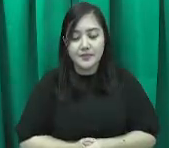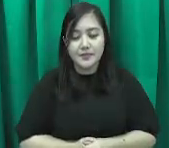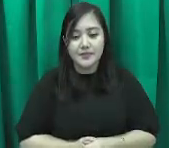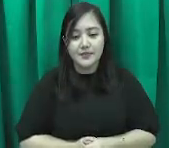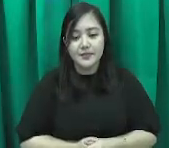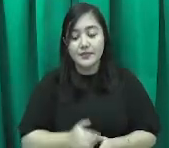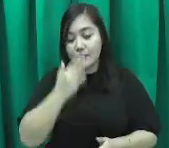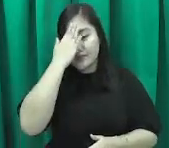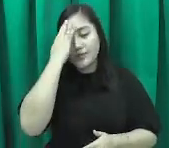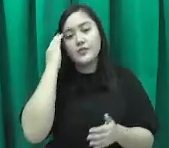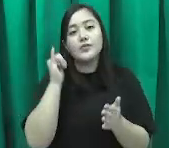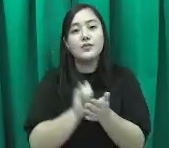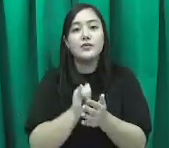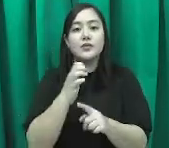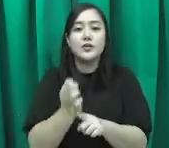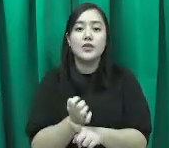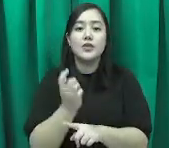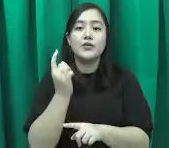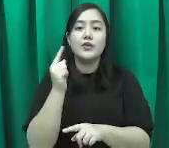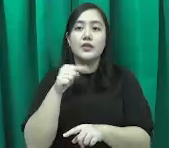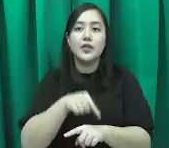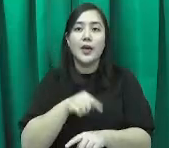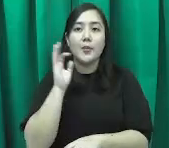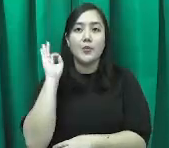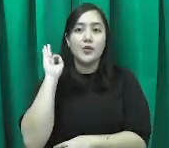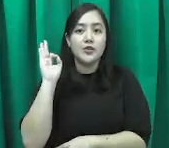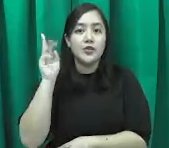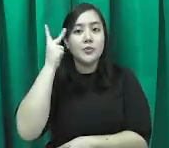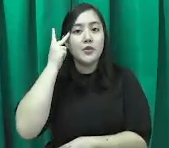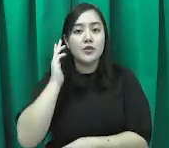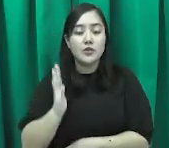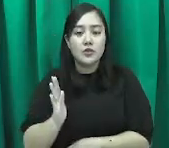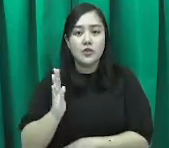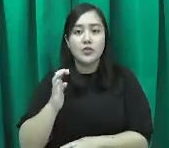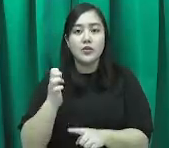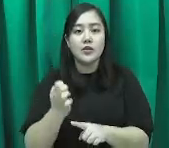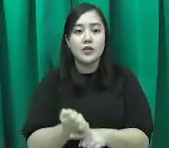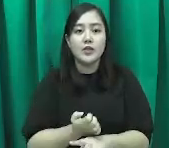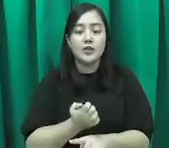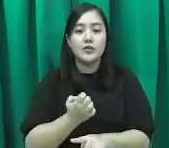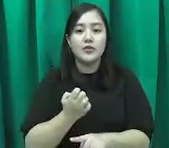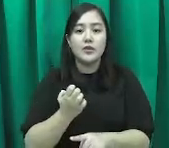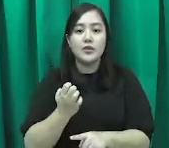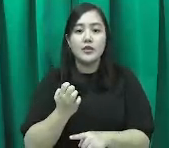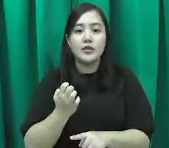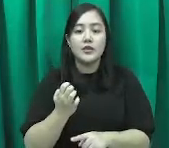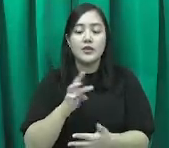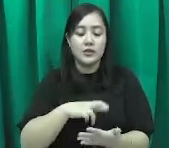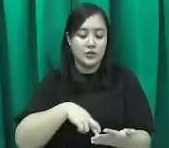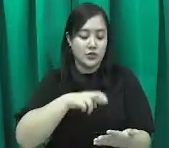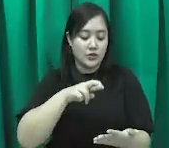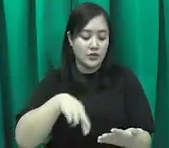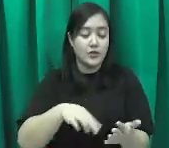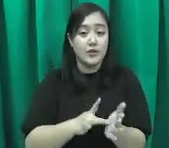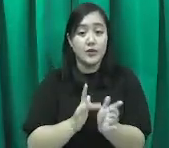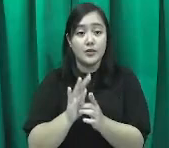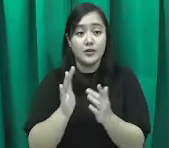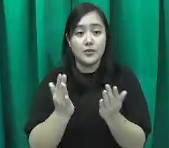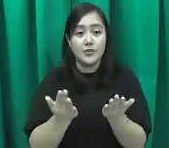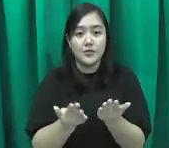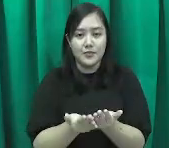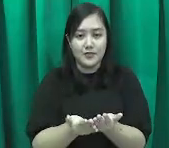every preaching na binibigay sa atin ng ating pastor, every readings na nababasa natin sa Bible, hindi lang natin